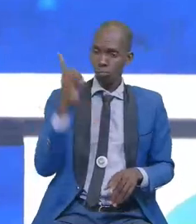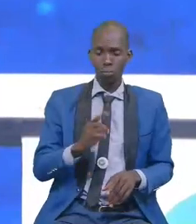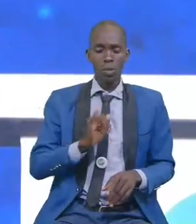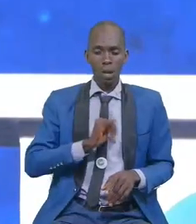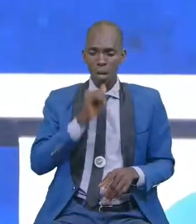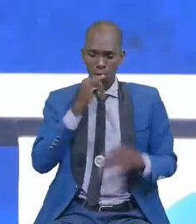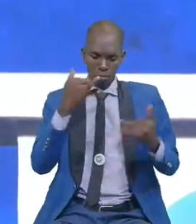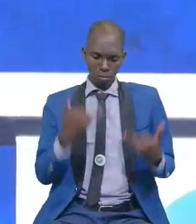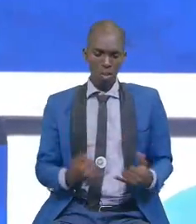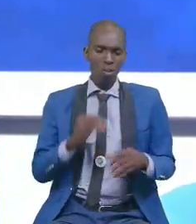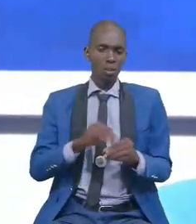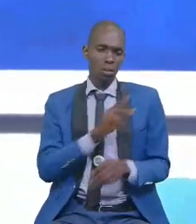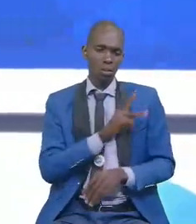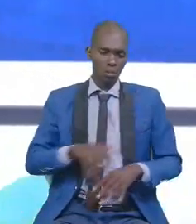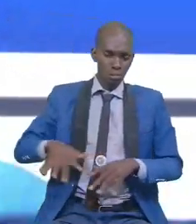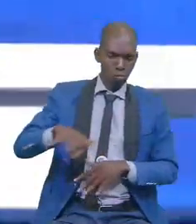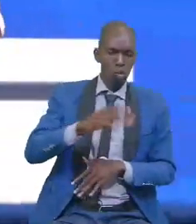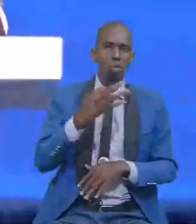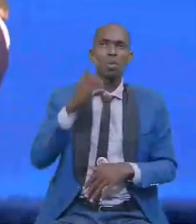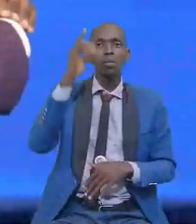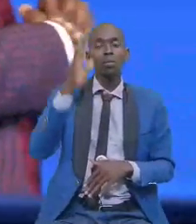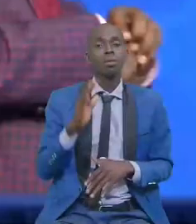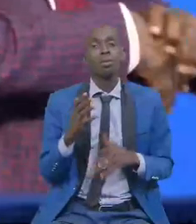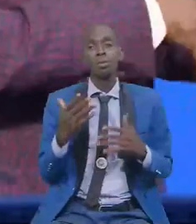Ce que je sais, c'est que je suis maintenant dans le royaume de Dieu.